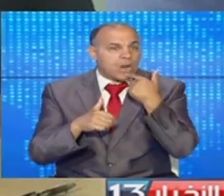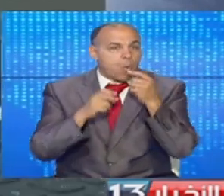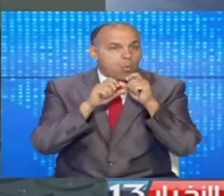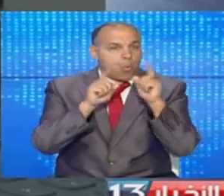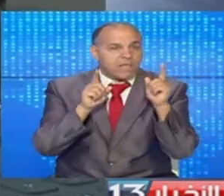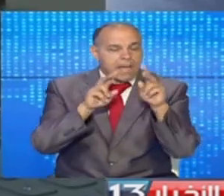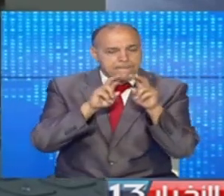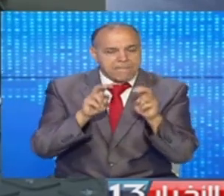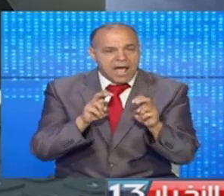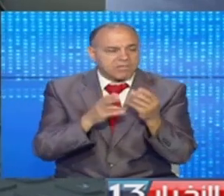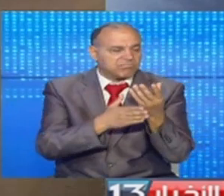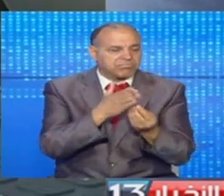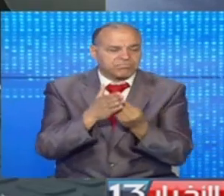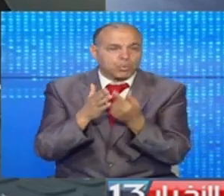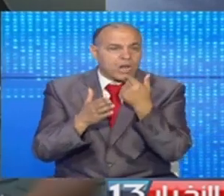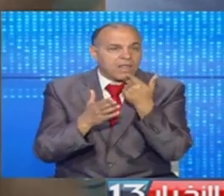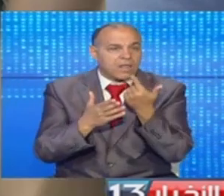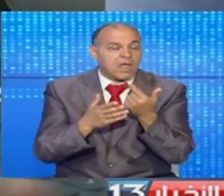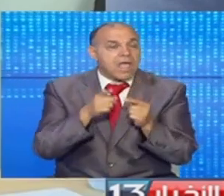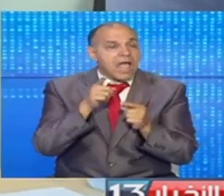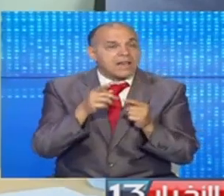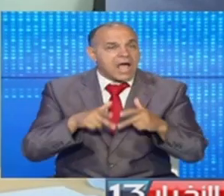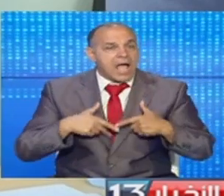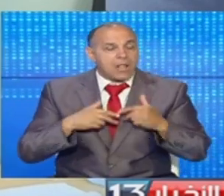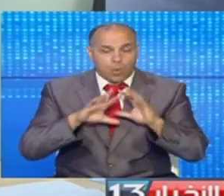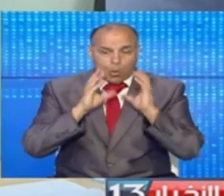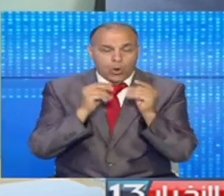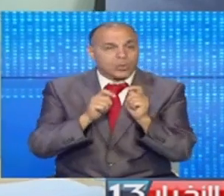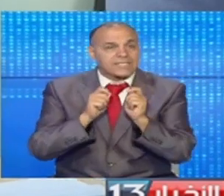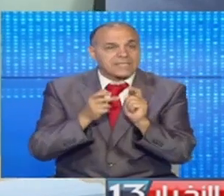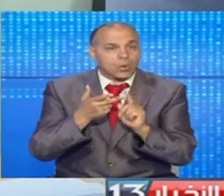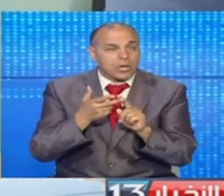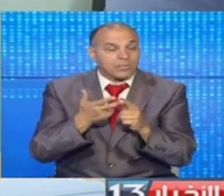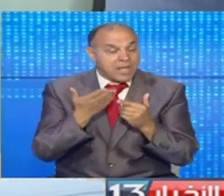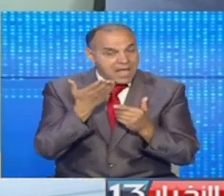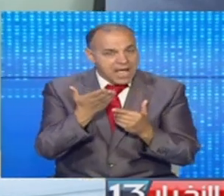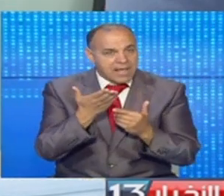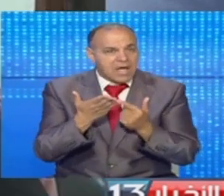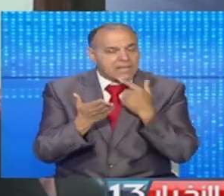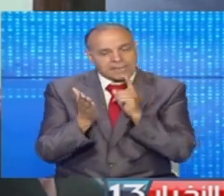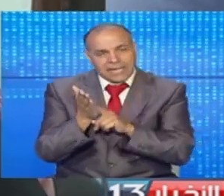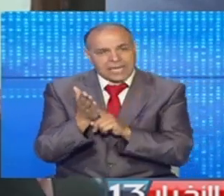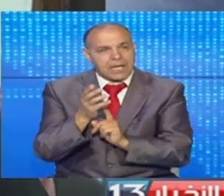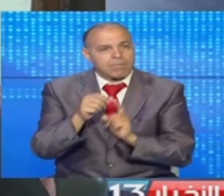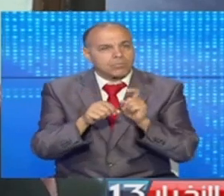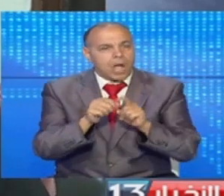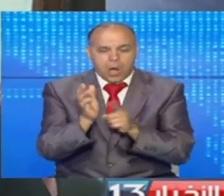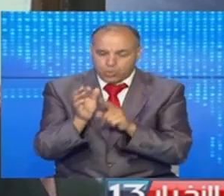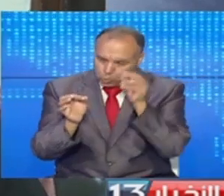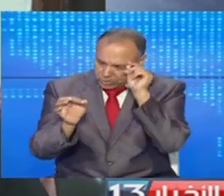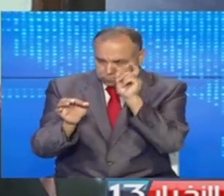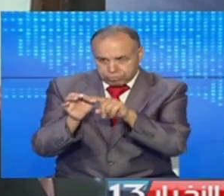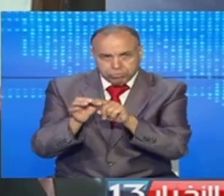بينت الدراسه غيابهم شبه التام عن الحياه العامه والسياسيه، وذلك رغم تاكيد المشرع التونسي في